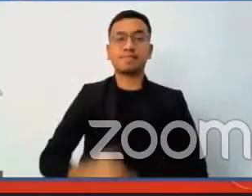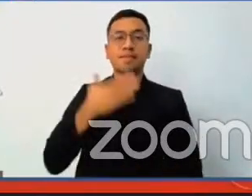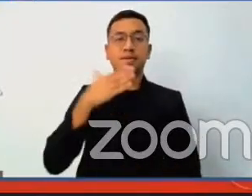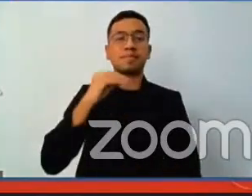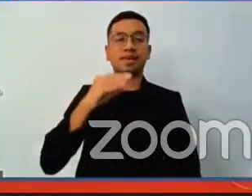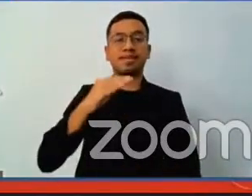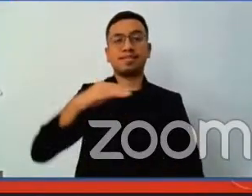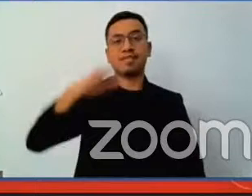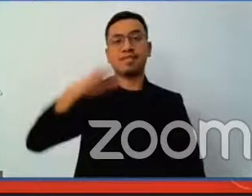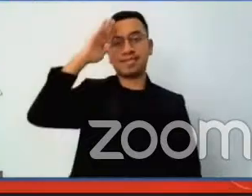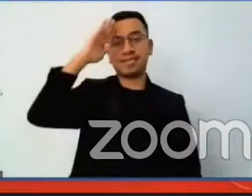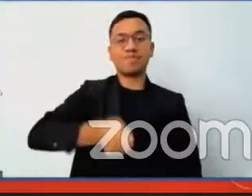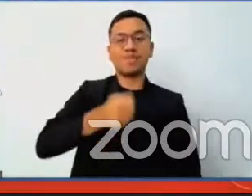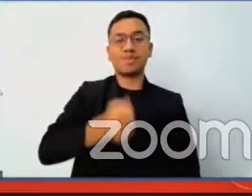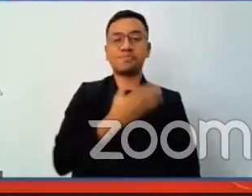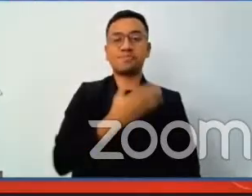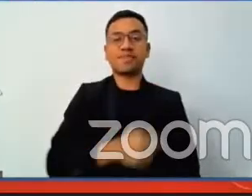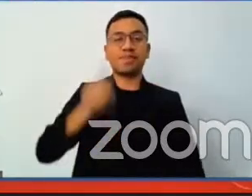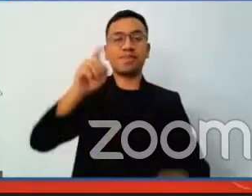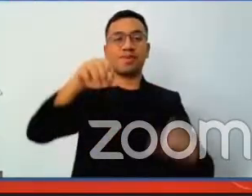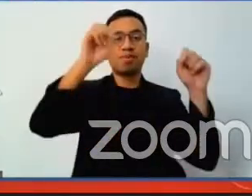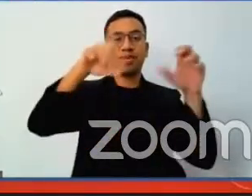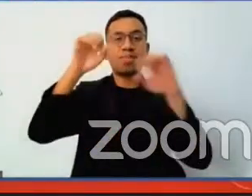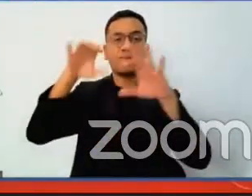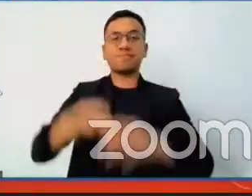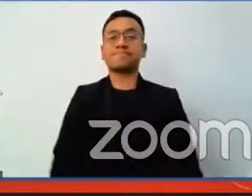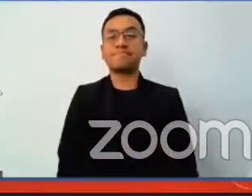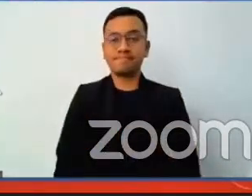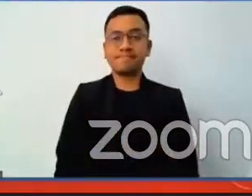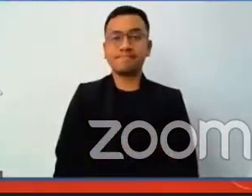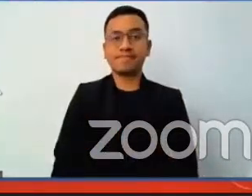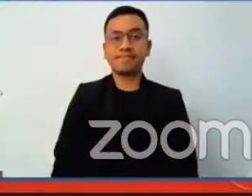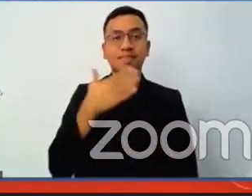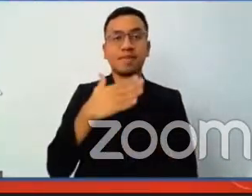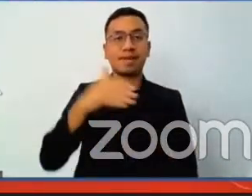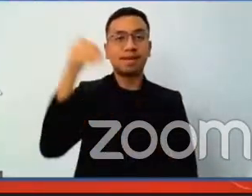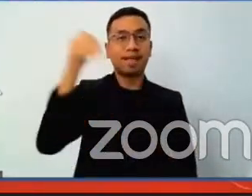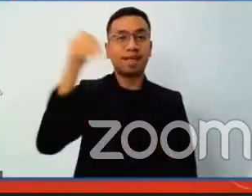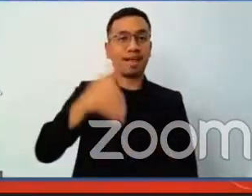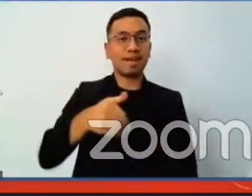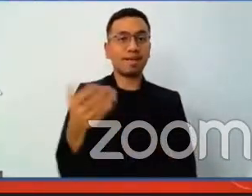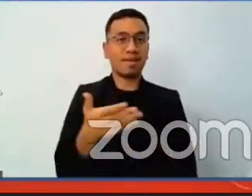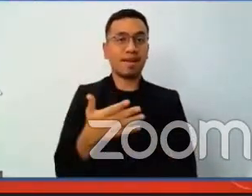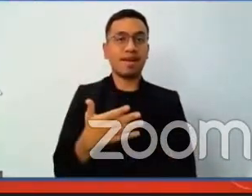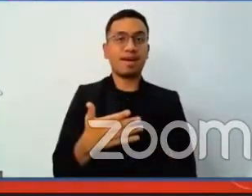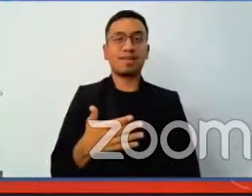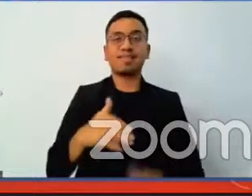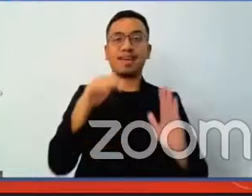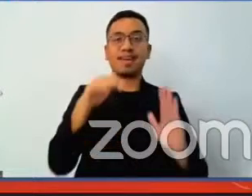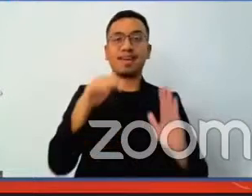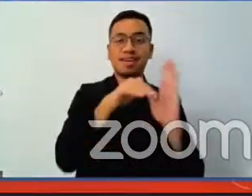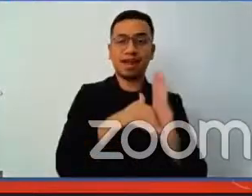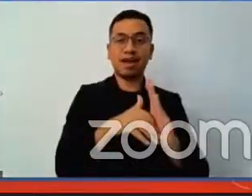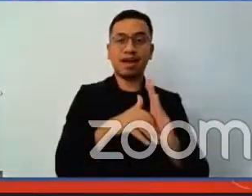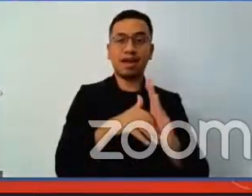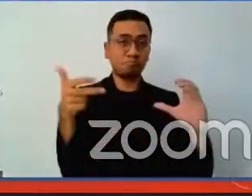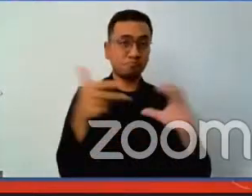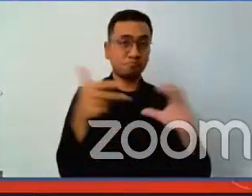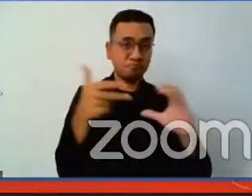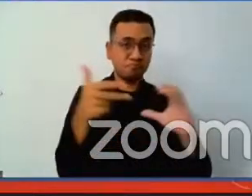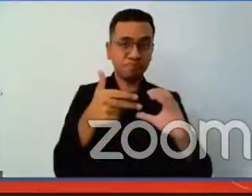Assalamualaikum warahmatullahi wabarakatuh. Selamat datang di acara webinar Digital Society dengan